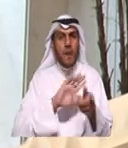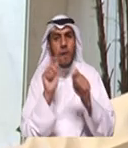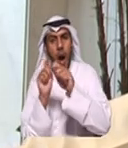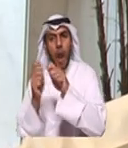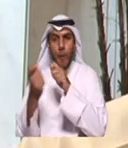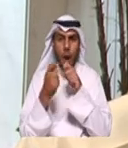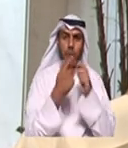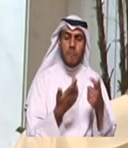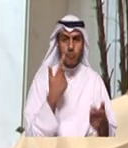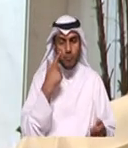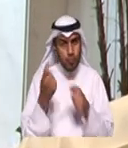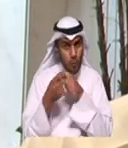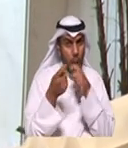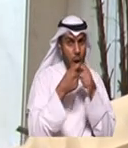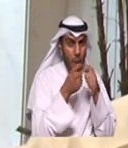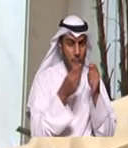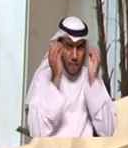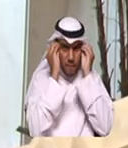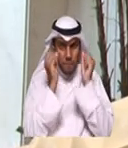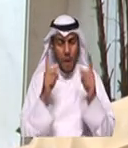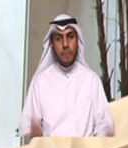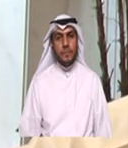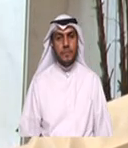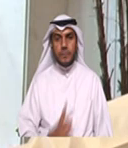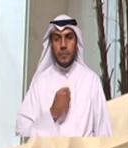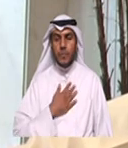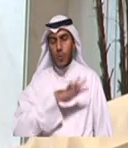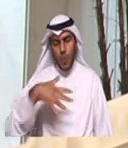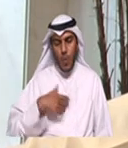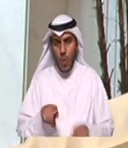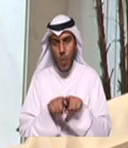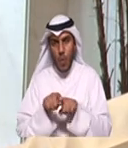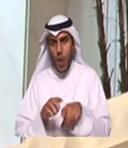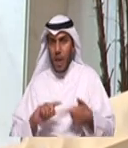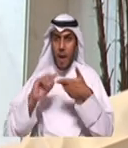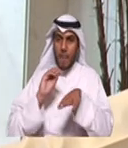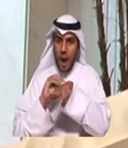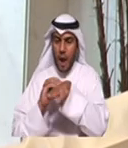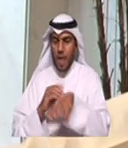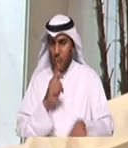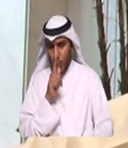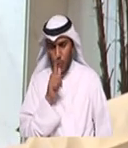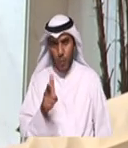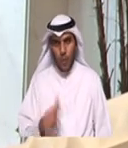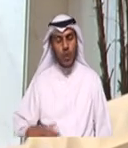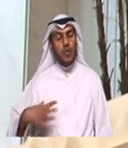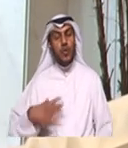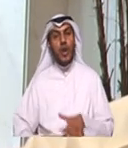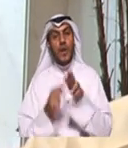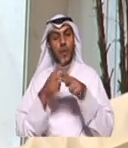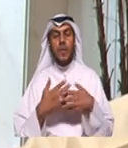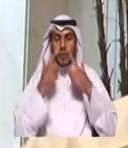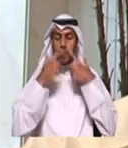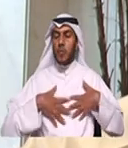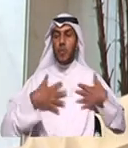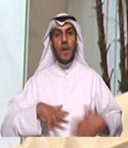للاخوه اعضاء اللجنه الاولمبيه. واحنا طبعا نيابه عن اخواني نتشرف دائما بلقاء حضرة صاحب السمو